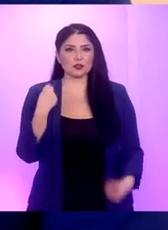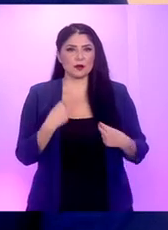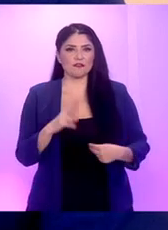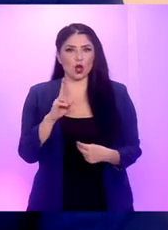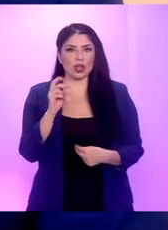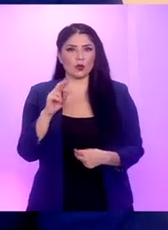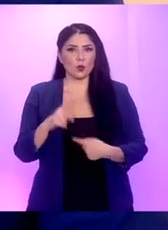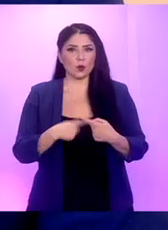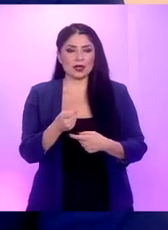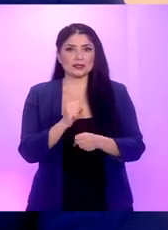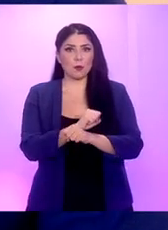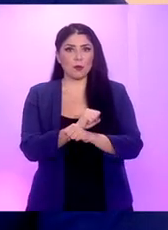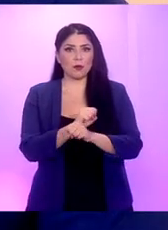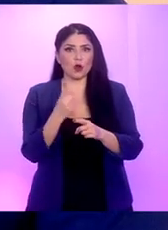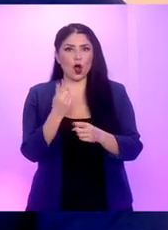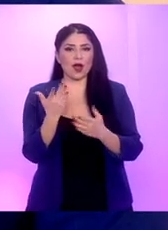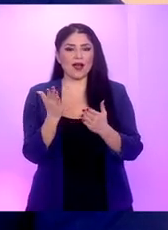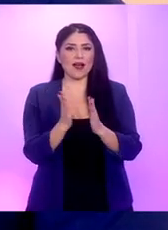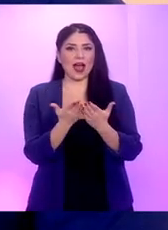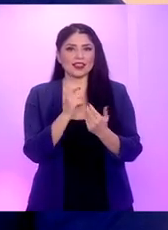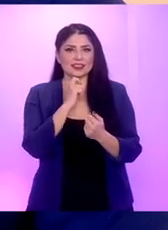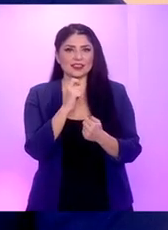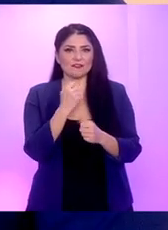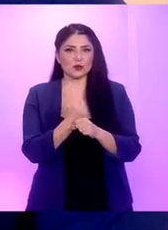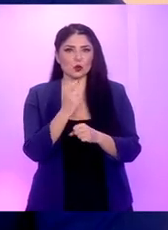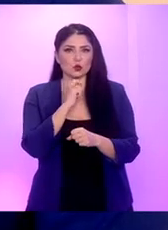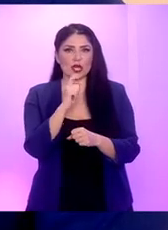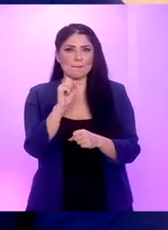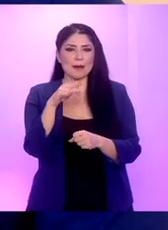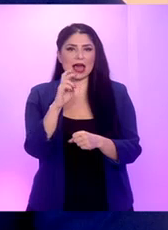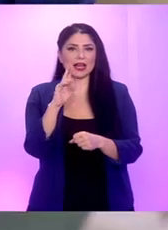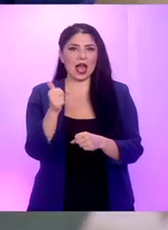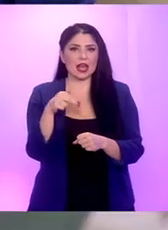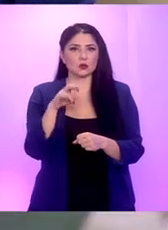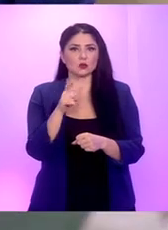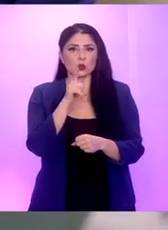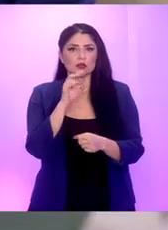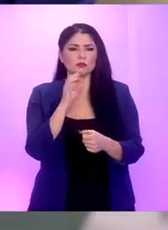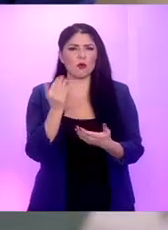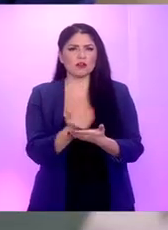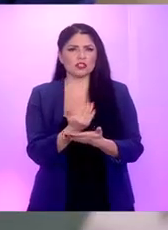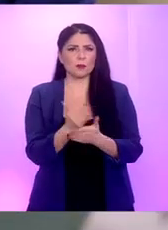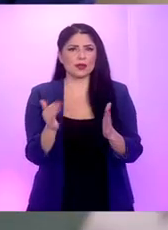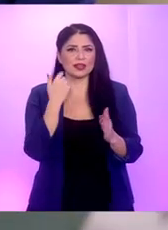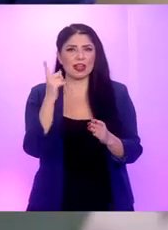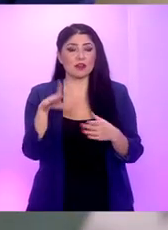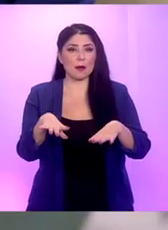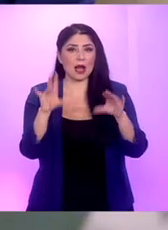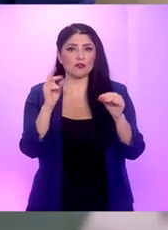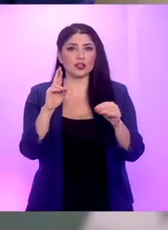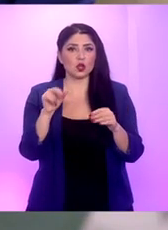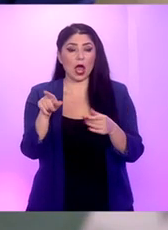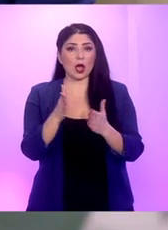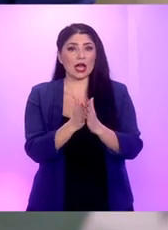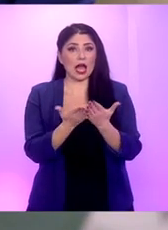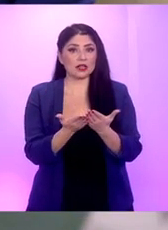Premier Viorica Dăncilă urmează să publice o carte interviu realizată în colaborare cu jurnalista Marganițu, în care dezvăluie momente din perioada în care s-a aflat la Palatul